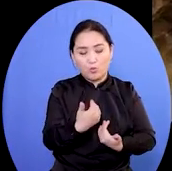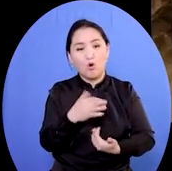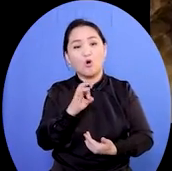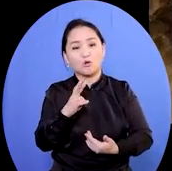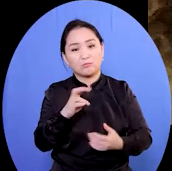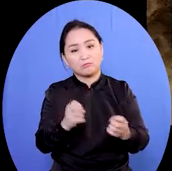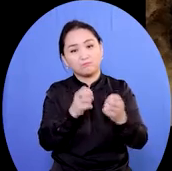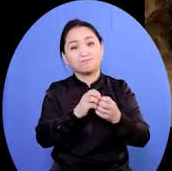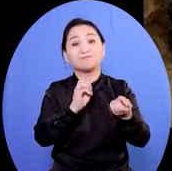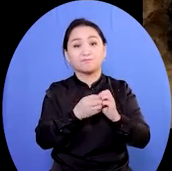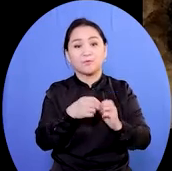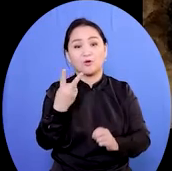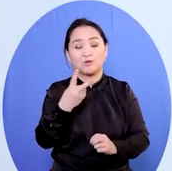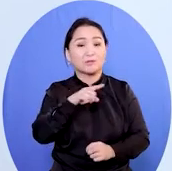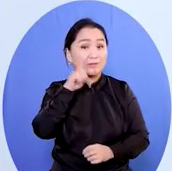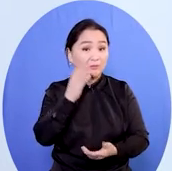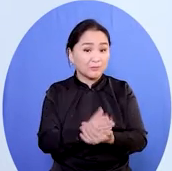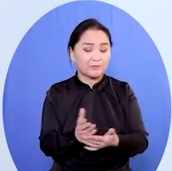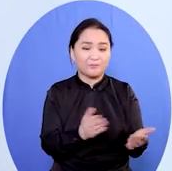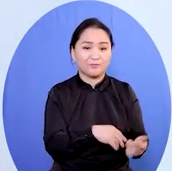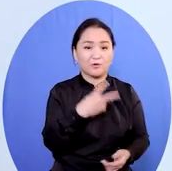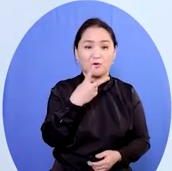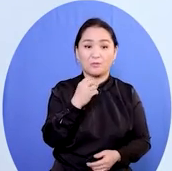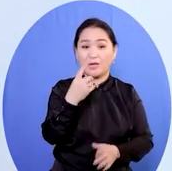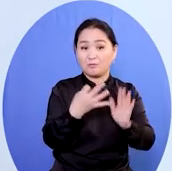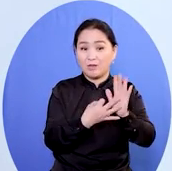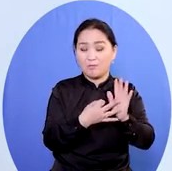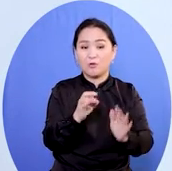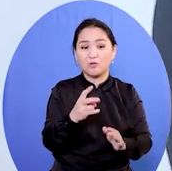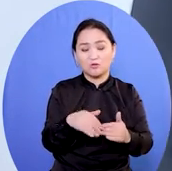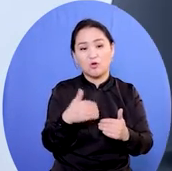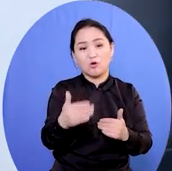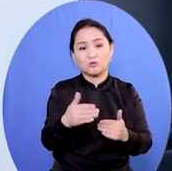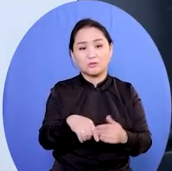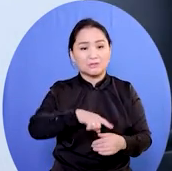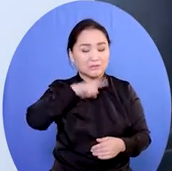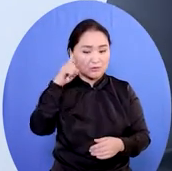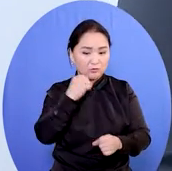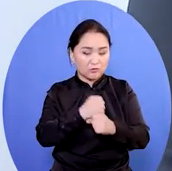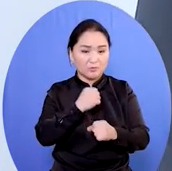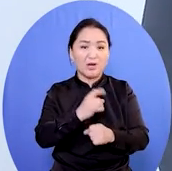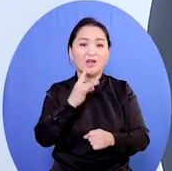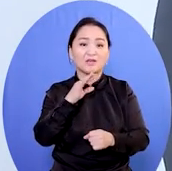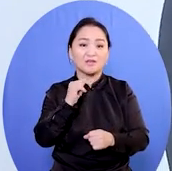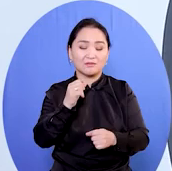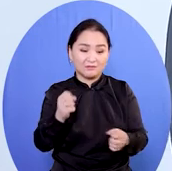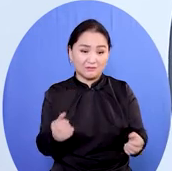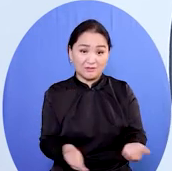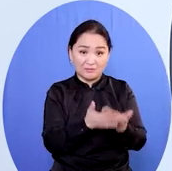үлгийг бүтээгдэхүүн ихэр ингээд ажиллаж байгаа хэрэг зүйл юм. За 2018 оноос хойш бол манайх одоо тий нэгдэн залууч төлөмөр хөлтэй дэмжих чиглэлээр